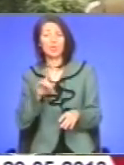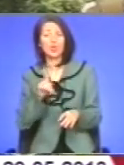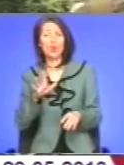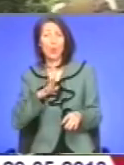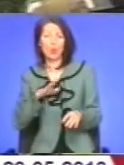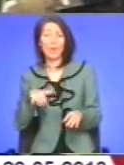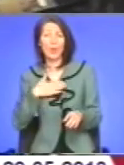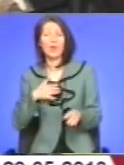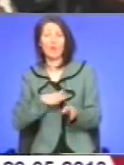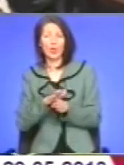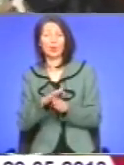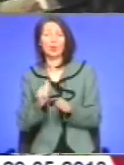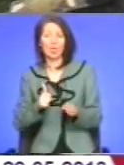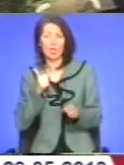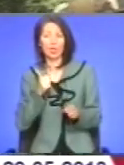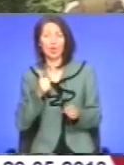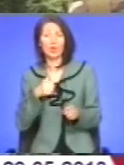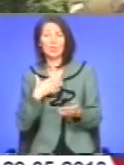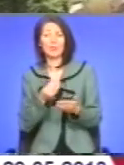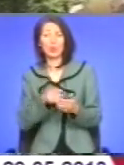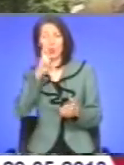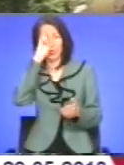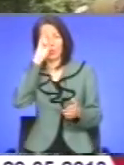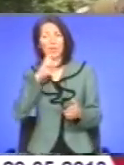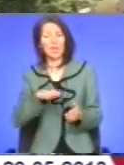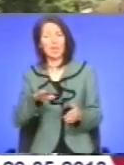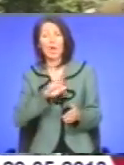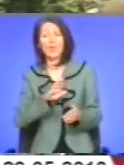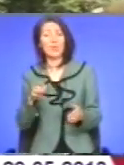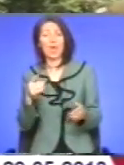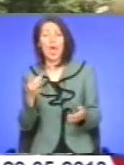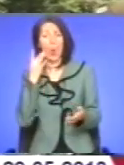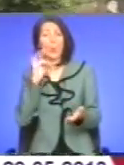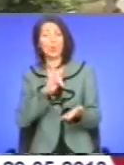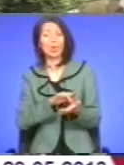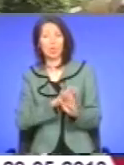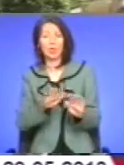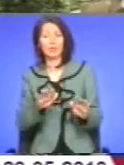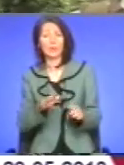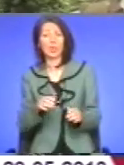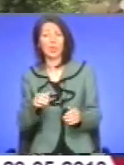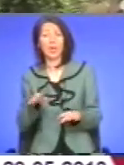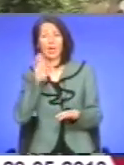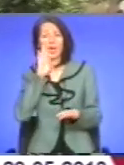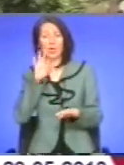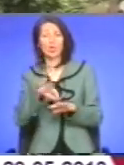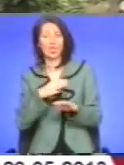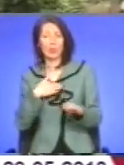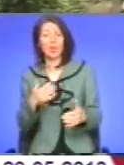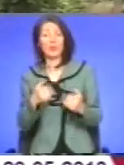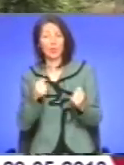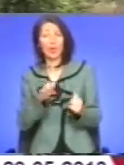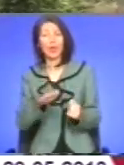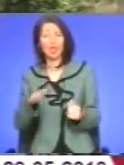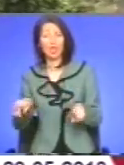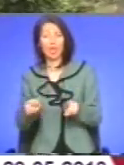виконали, думаю, гідно, і все, і свою державу не опозорили, і дружина мене підтримує, і діти